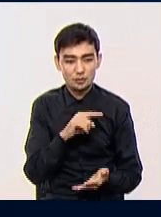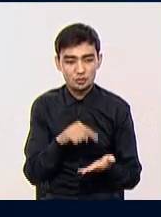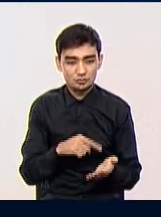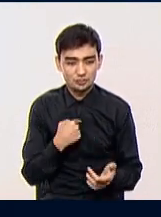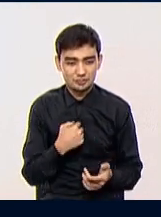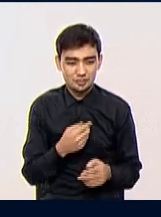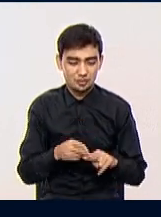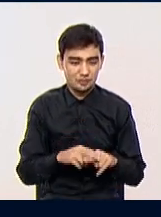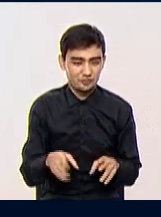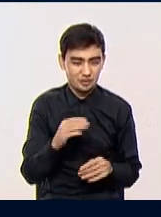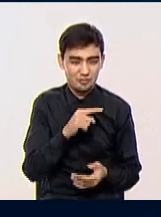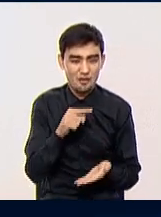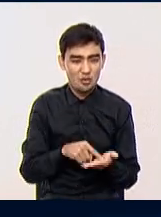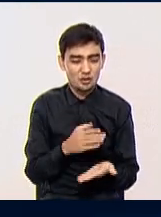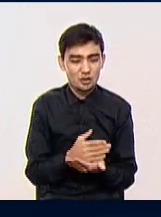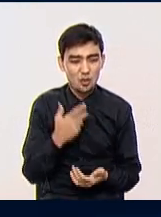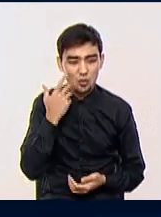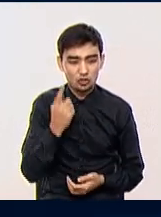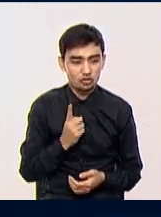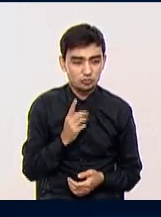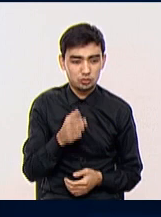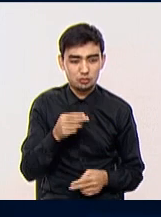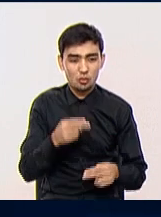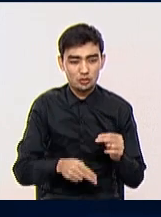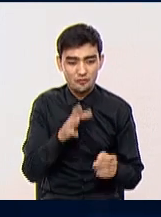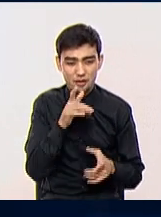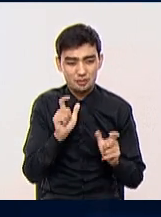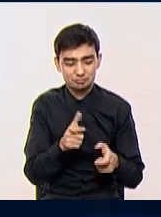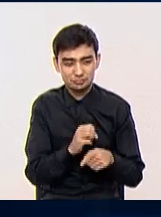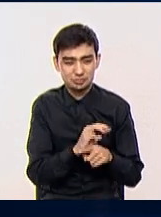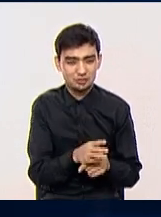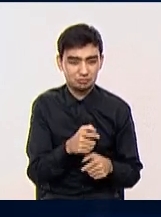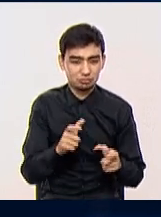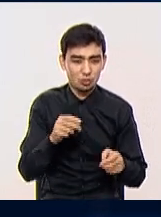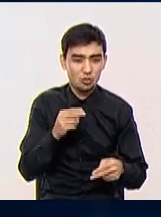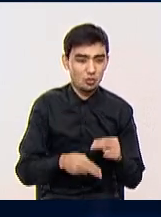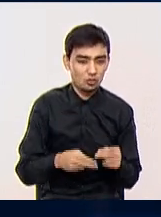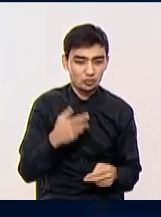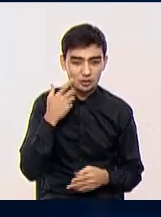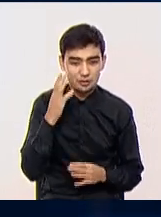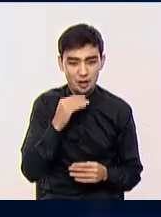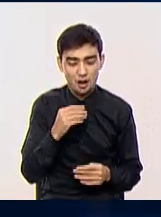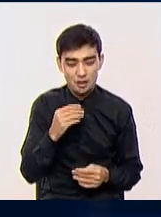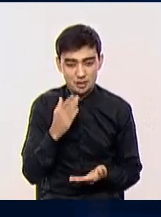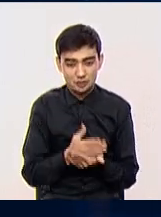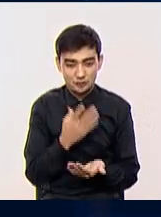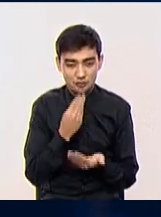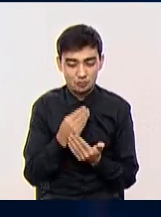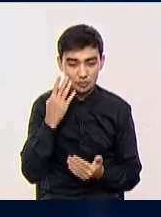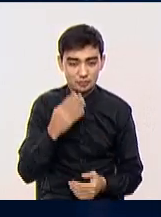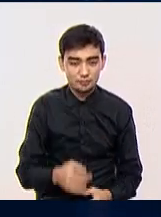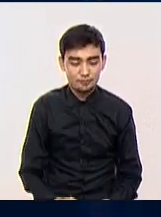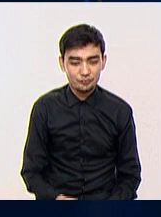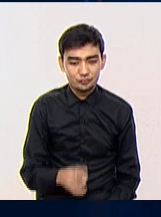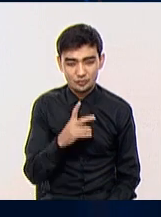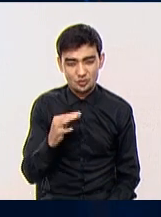наверное, задаются все, когда ожидать окончания пандемии? Вообще, есть либо какие данные? Ну, наверное,